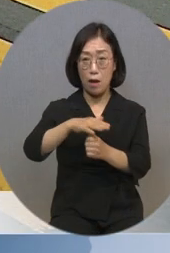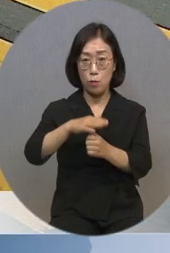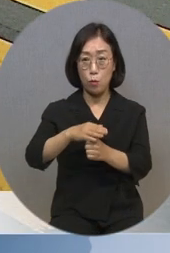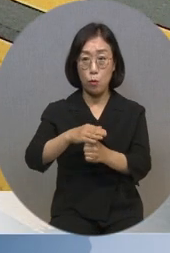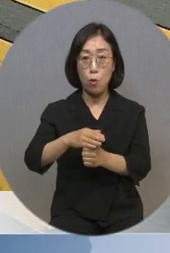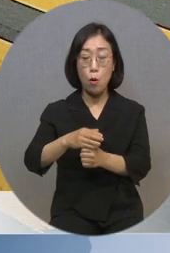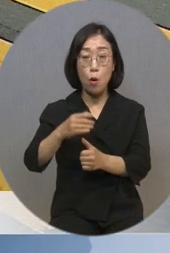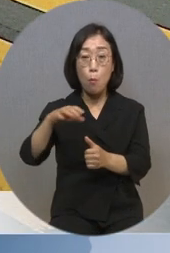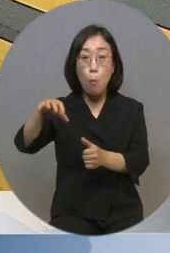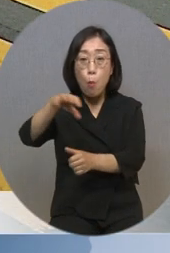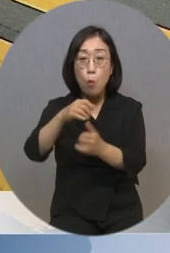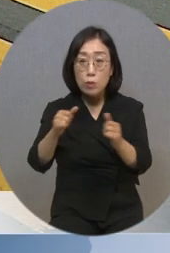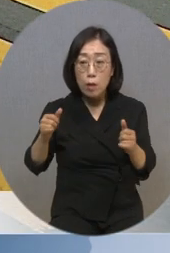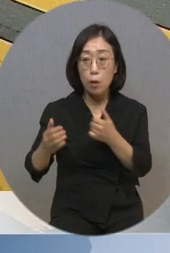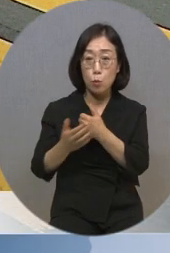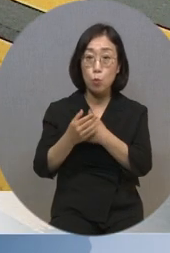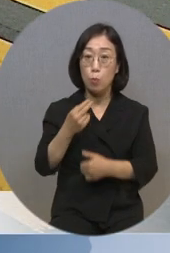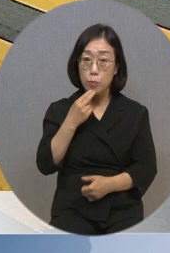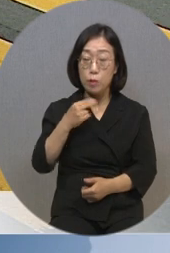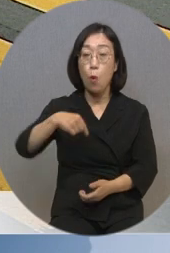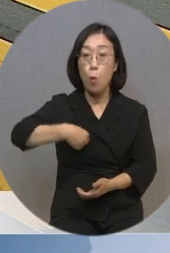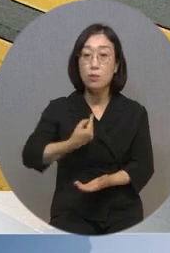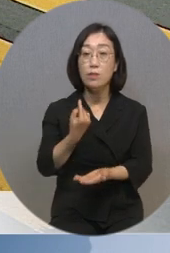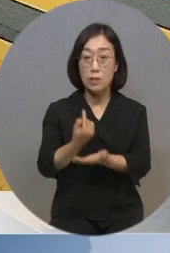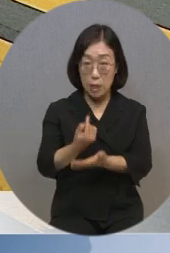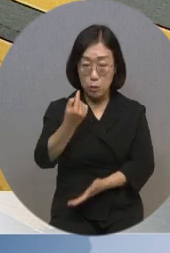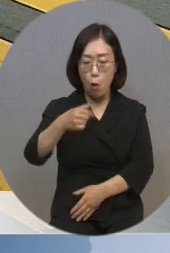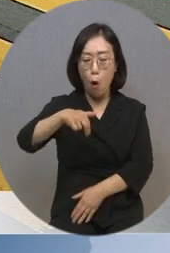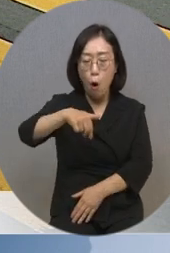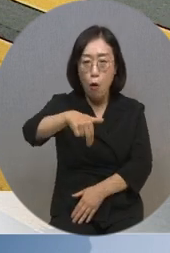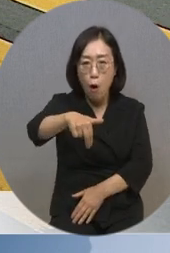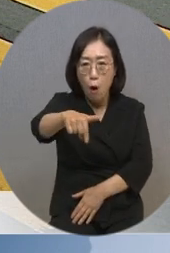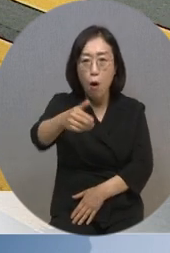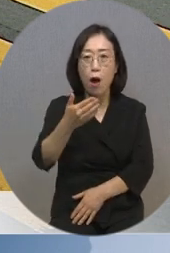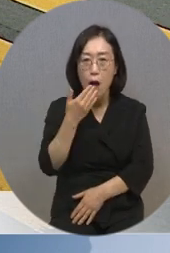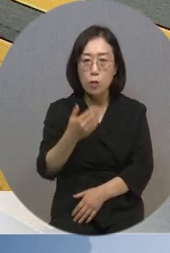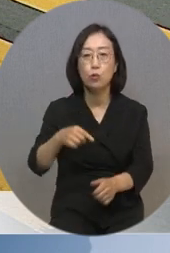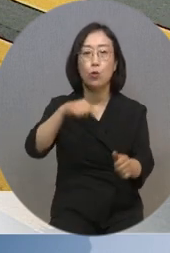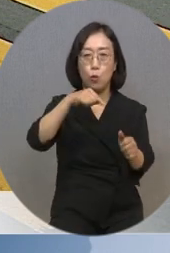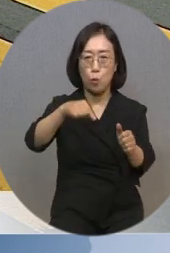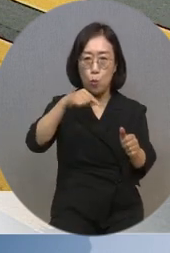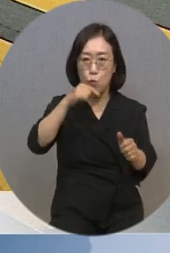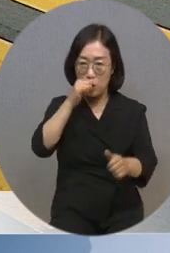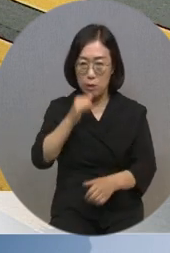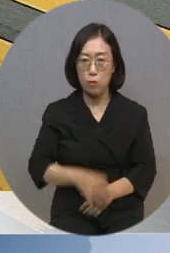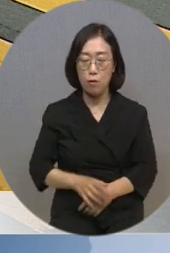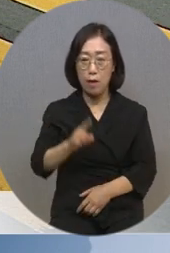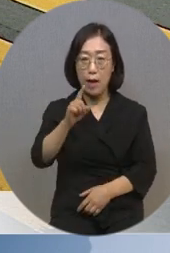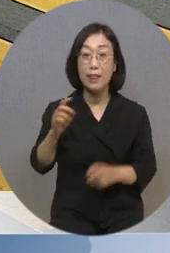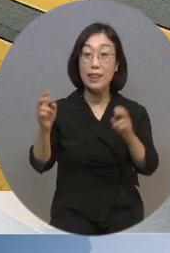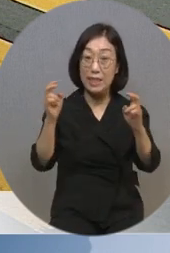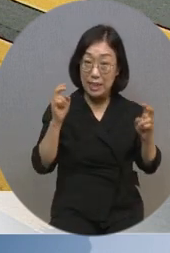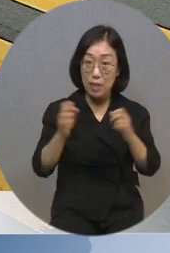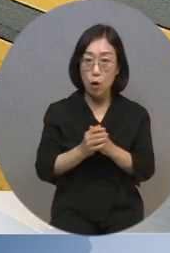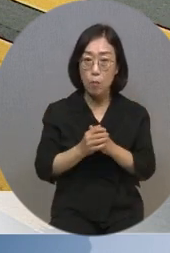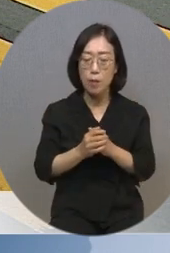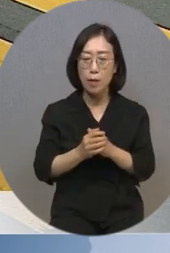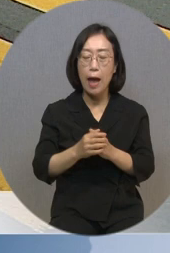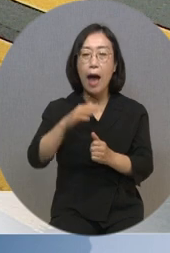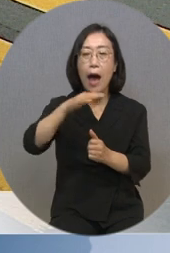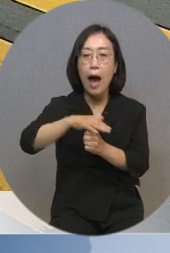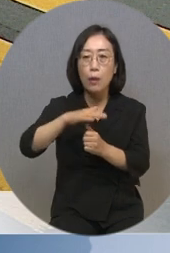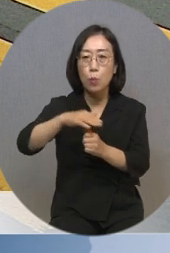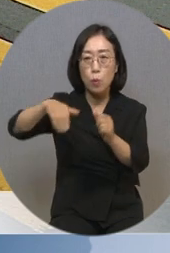없이도 스스로 혼자 보행할 수 있도록 하는 교육이 있습니다. 국내의 한 기업이 성장이 활발한